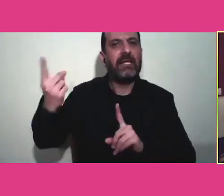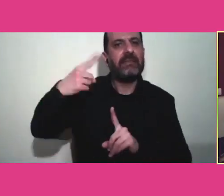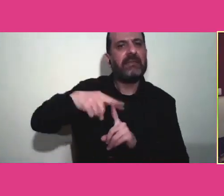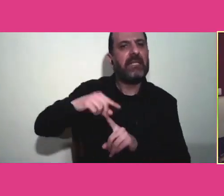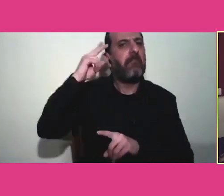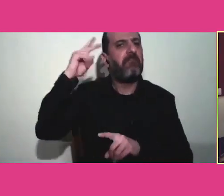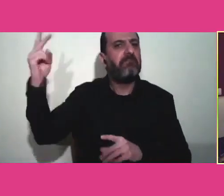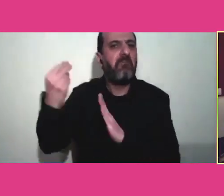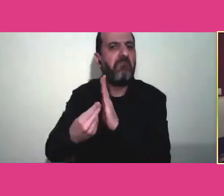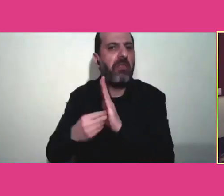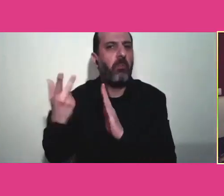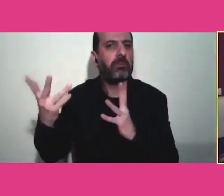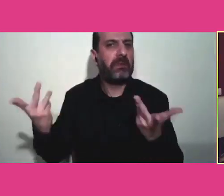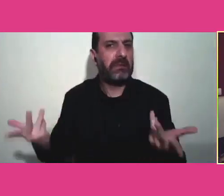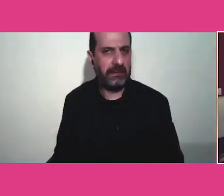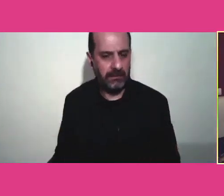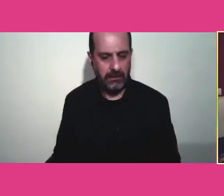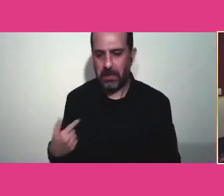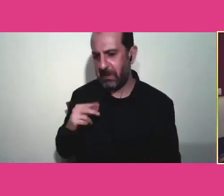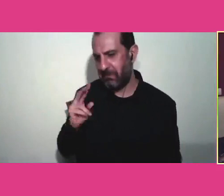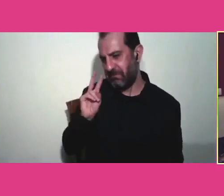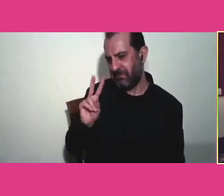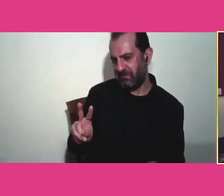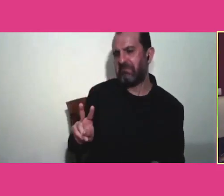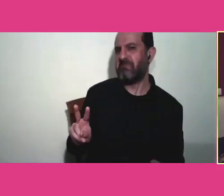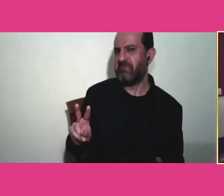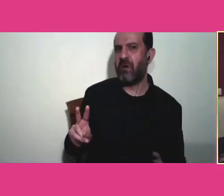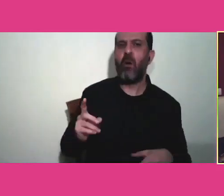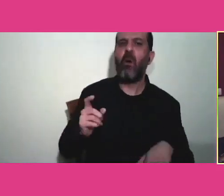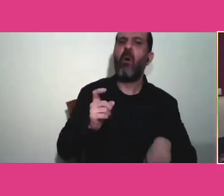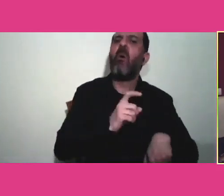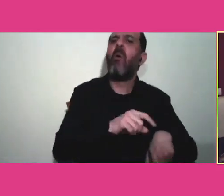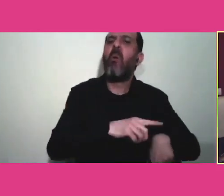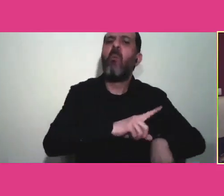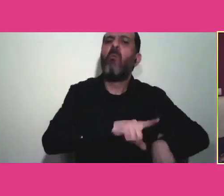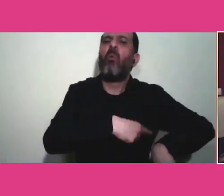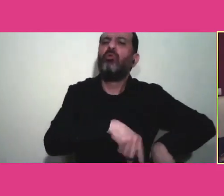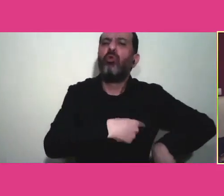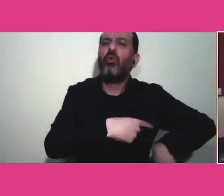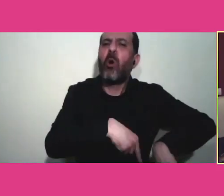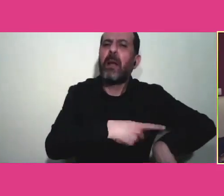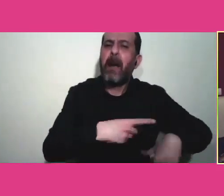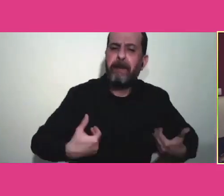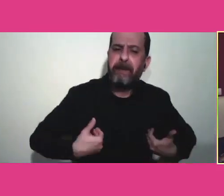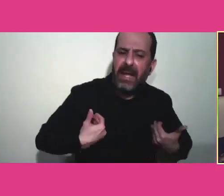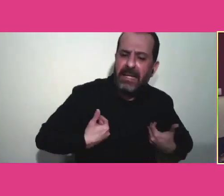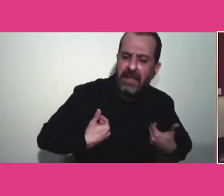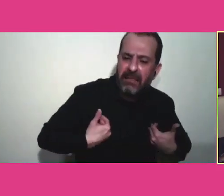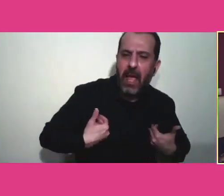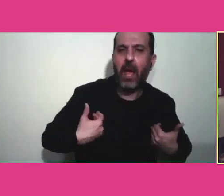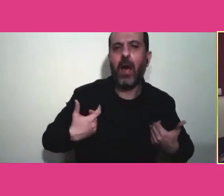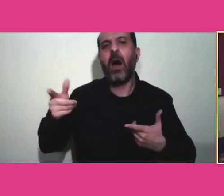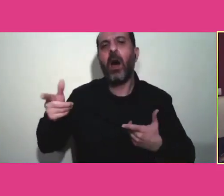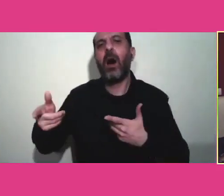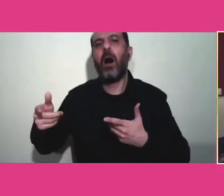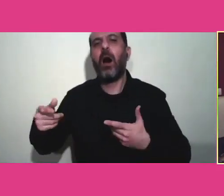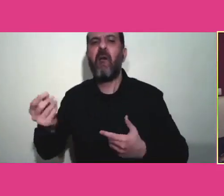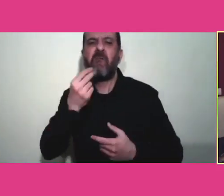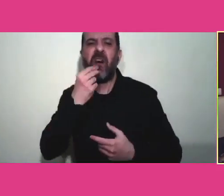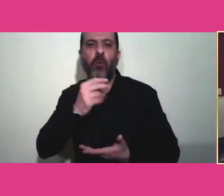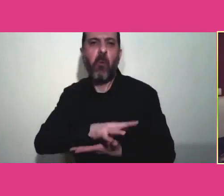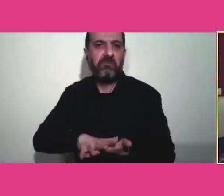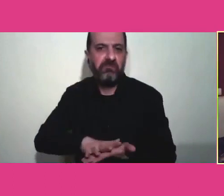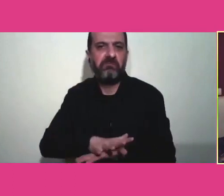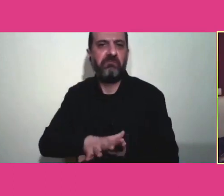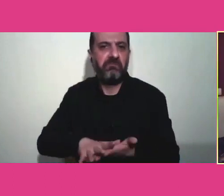Διαπίστωσαν λοιπόν ότι δεν υπήρχε σημαντική σχέση μεταξύ του χρόνου που πέρασαν οι συμμετέχοντες παίζοντας τα παιχνίδια και του μεταβολισμού τους.